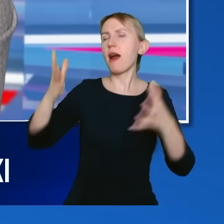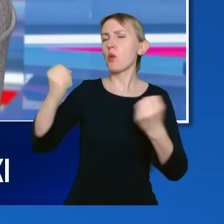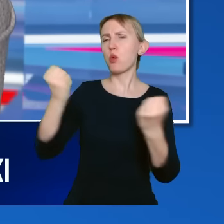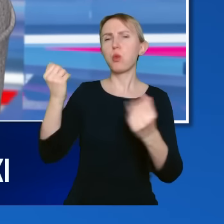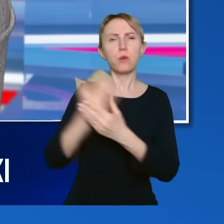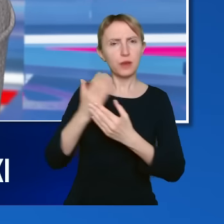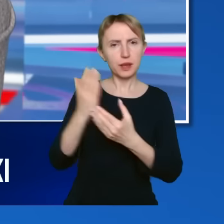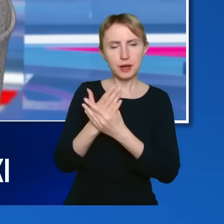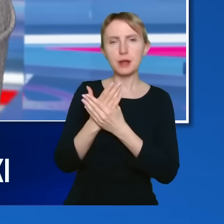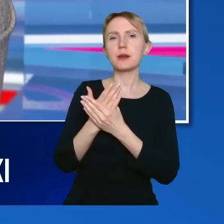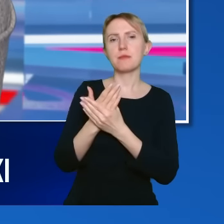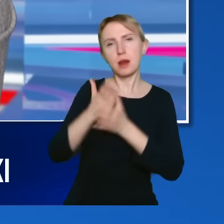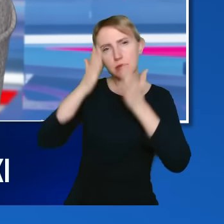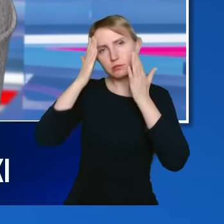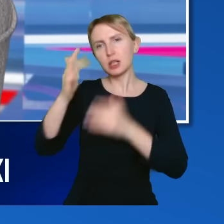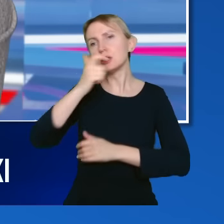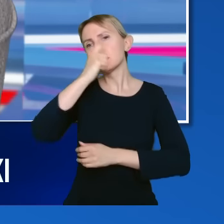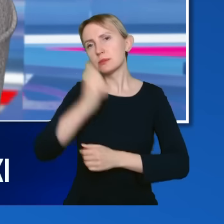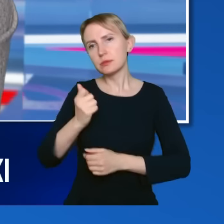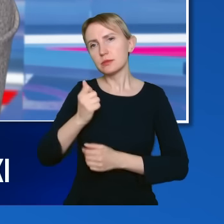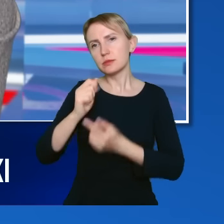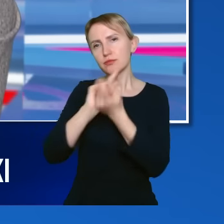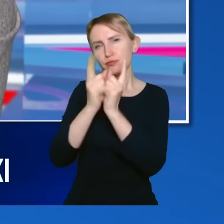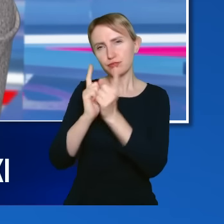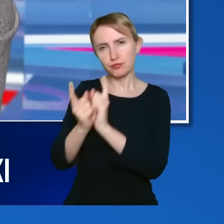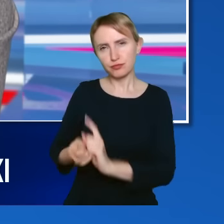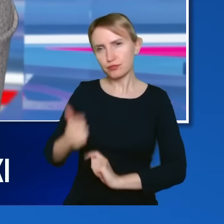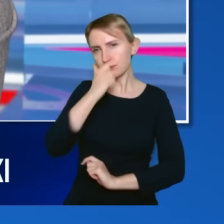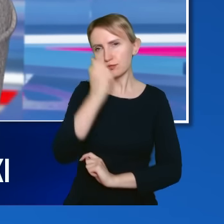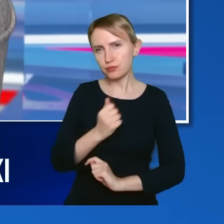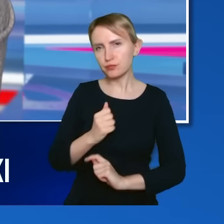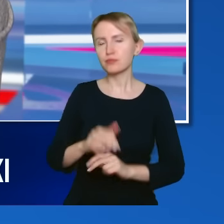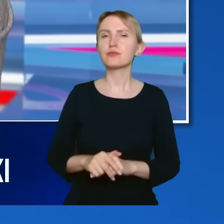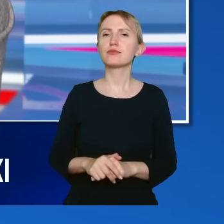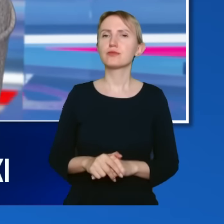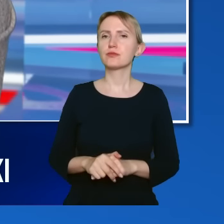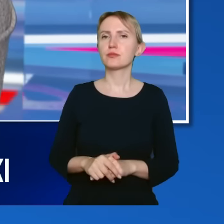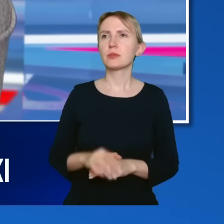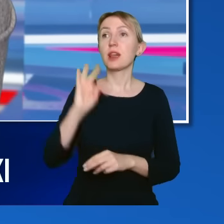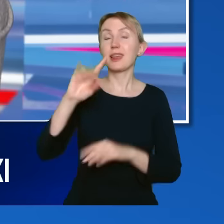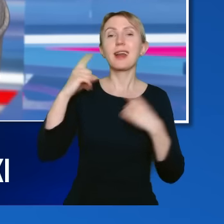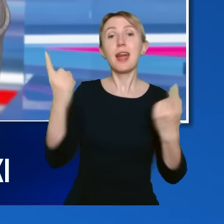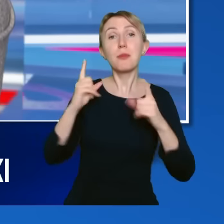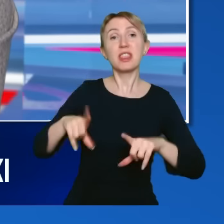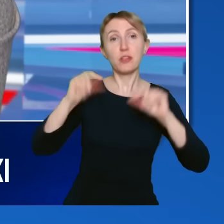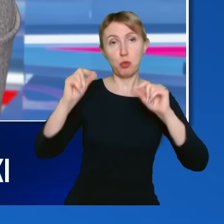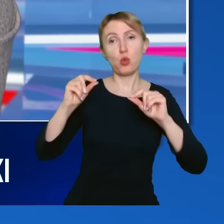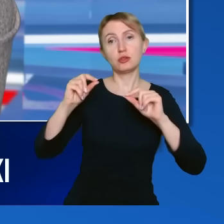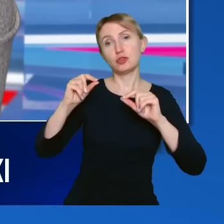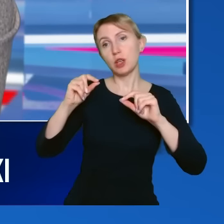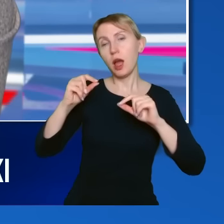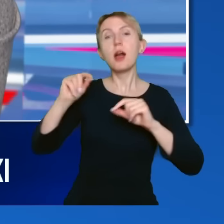firmie, która się zajmuje przetwarzaniem odpadów, jej kampanię